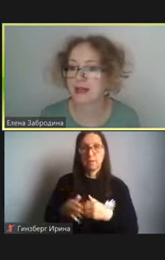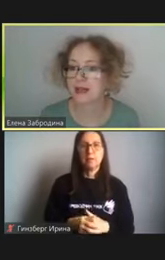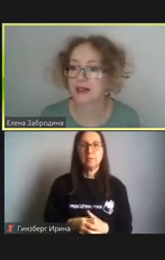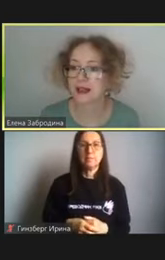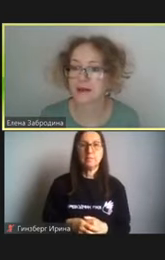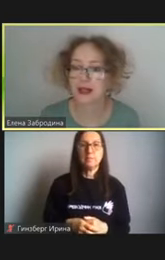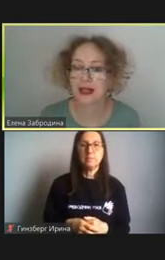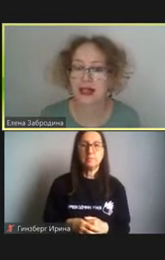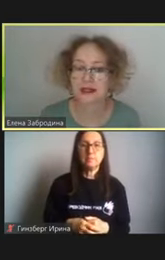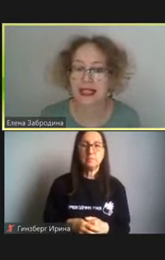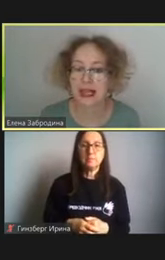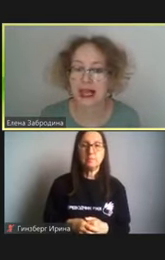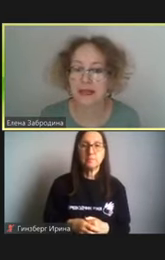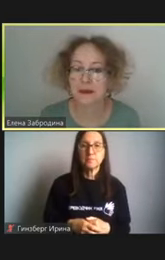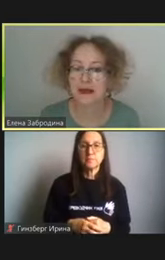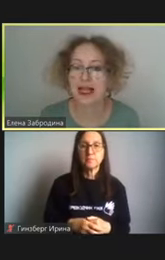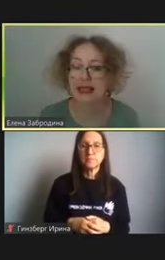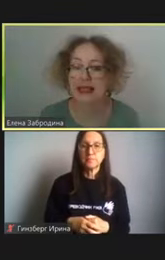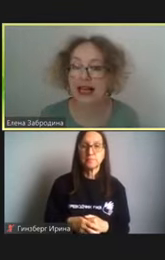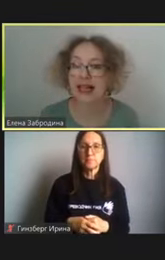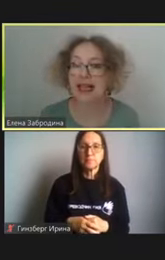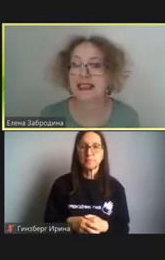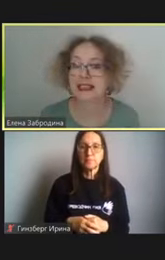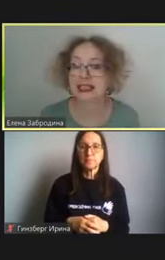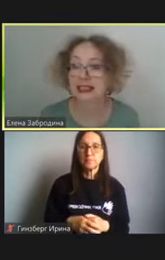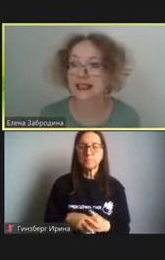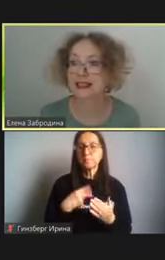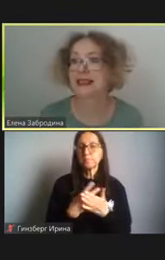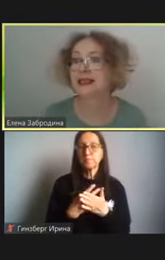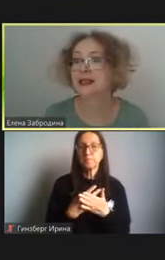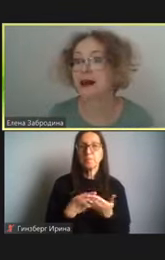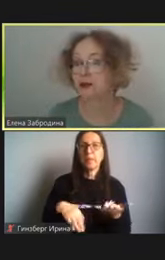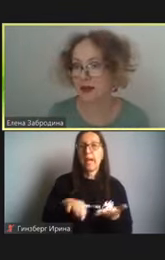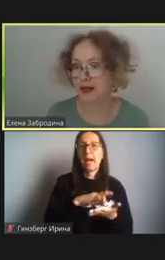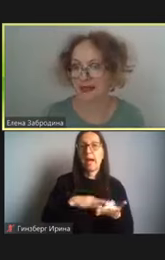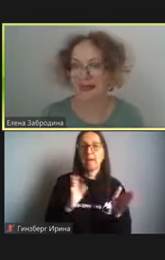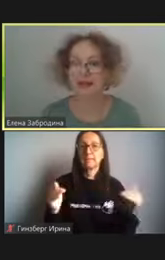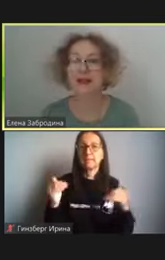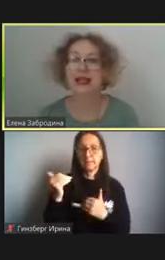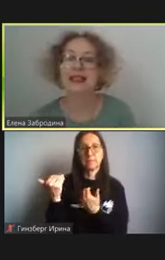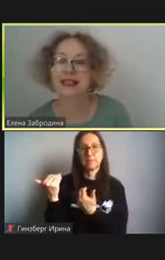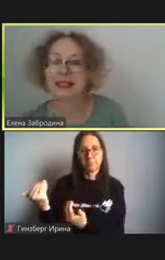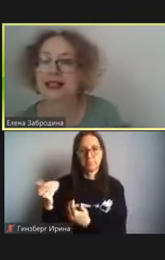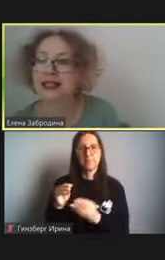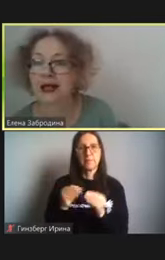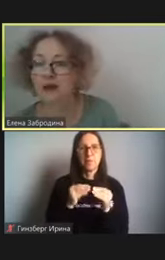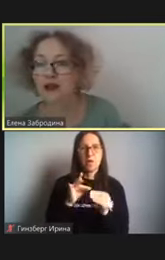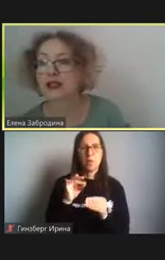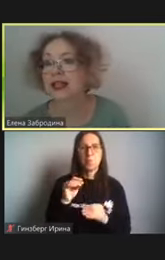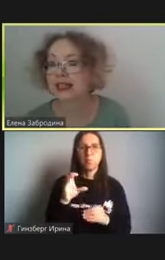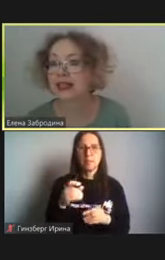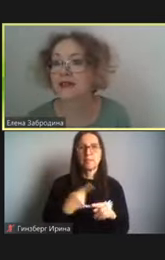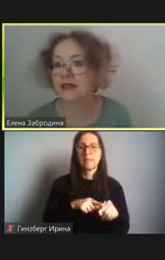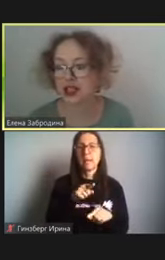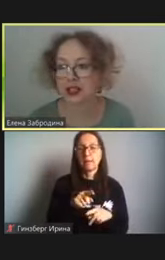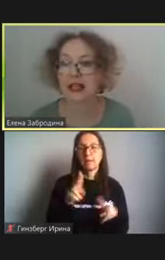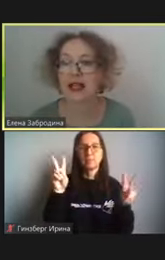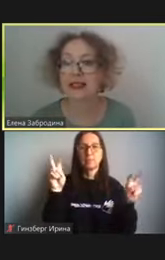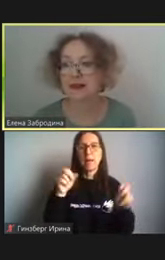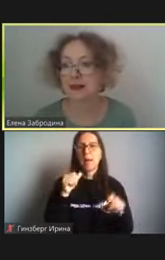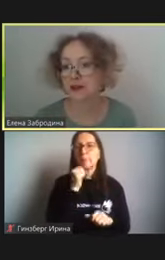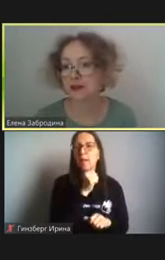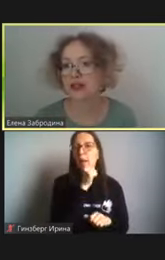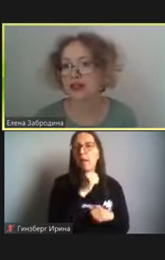и мы с вами взглянем на эскиз самого мастера. Это эскиз к работе «Тайная